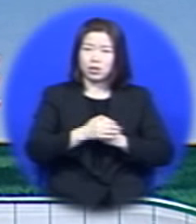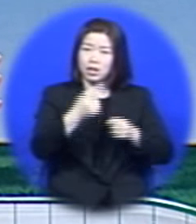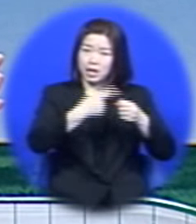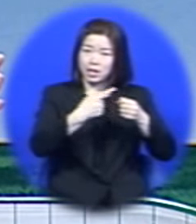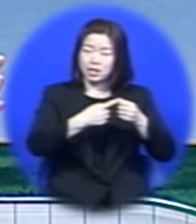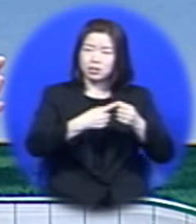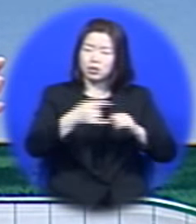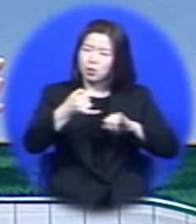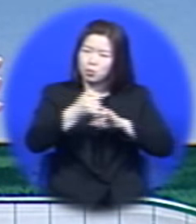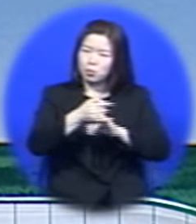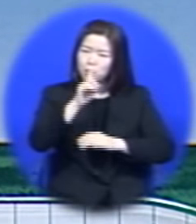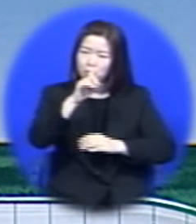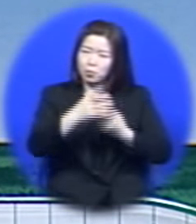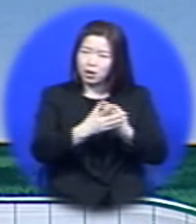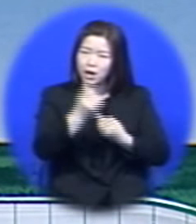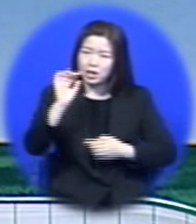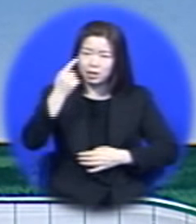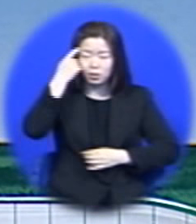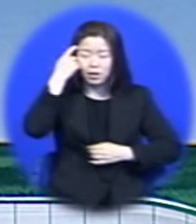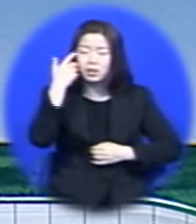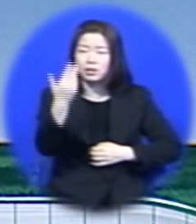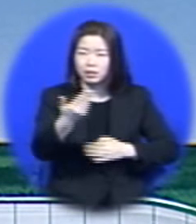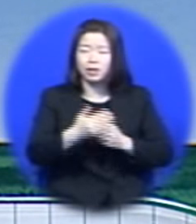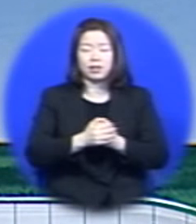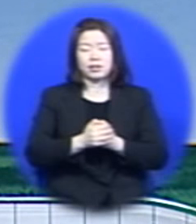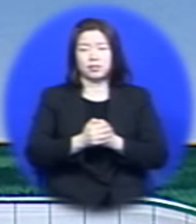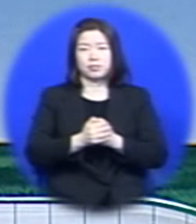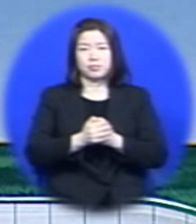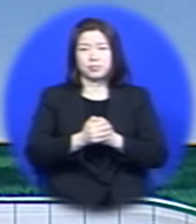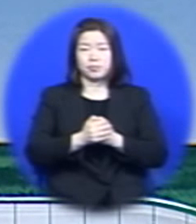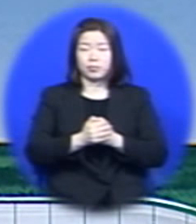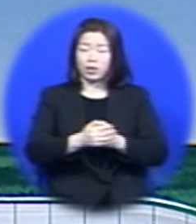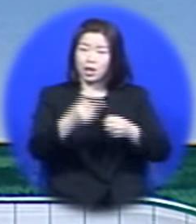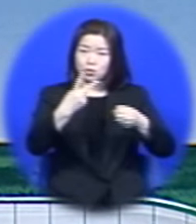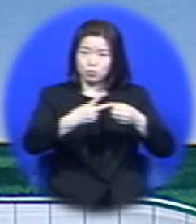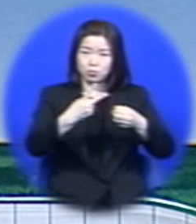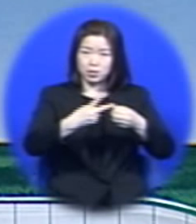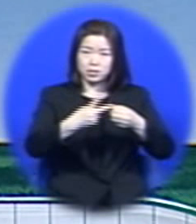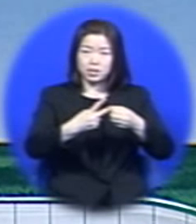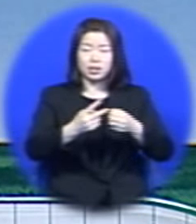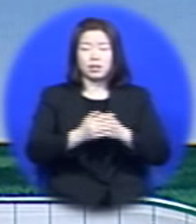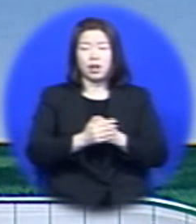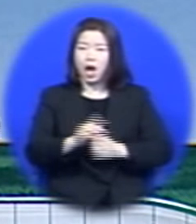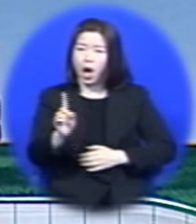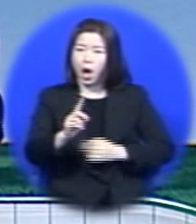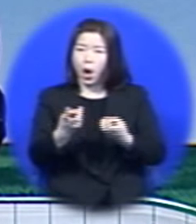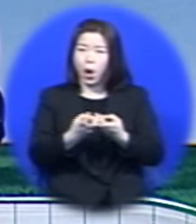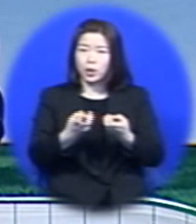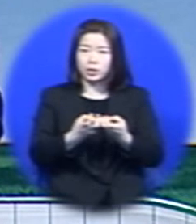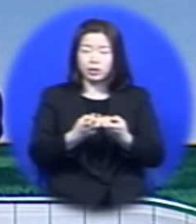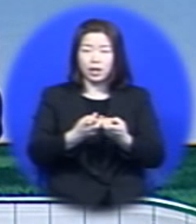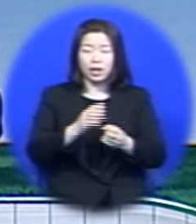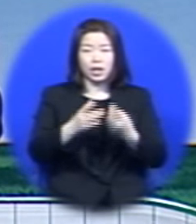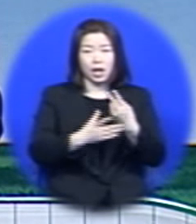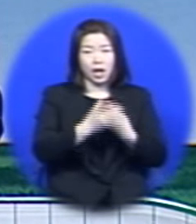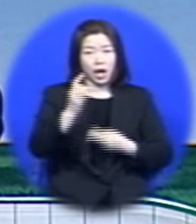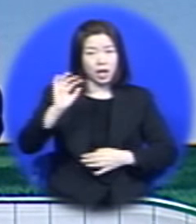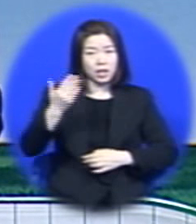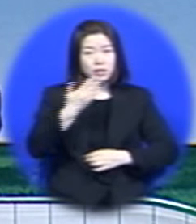되냐? 교회가 꼭 하나 되어야 되나? 두 번째는 어떻게 하나 될 수가